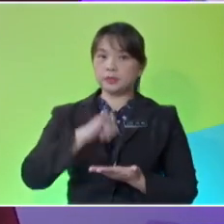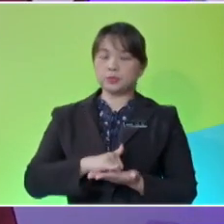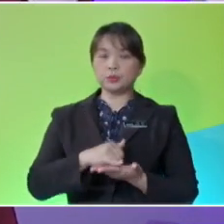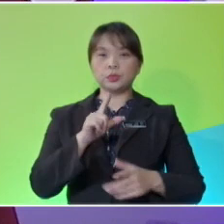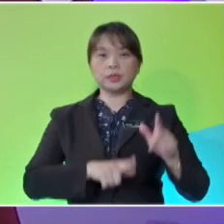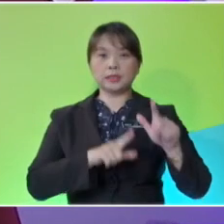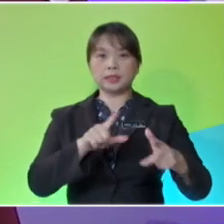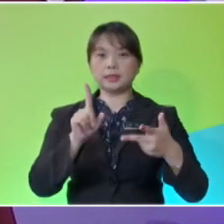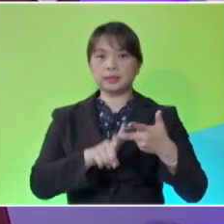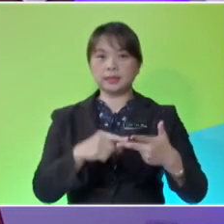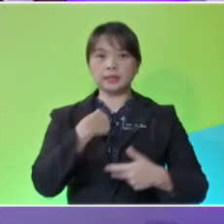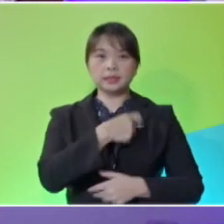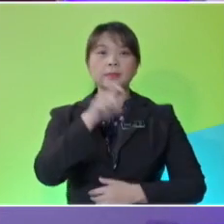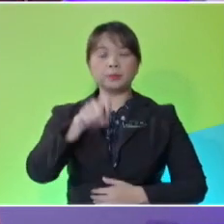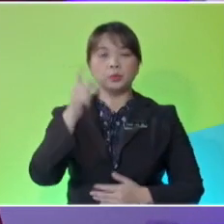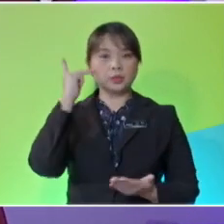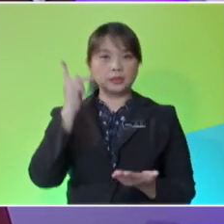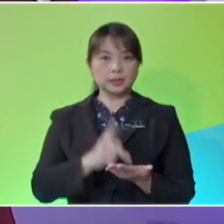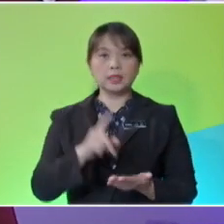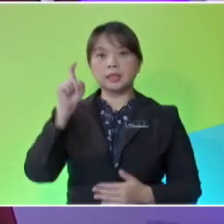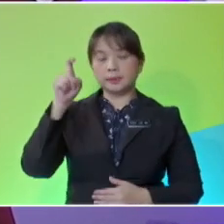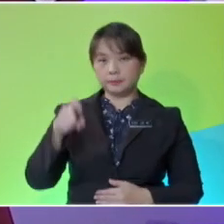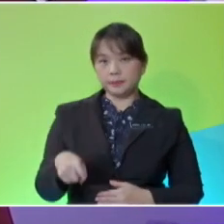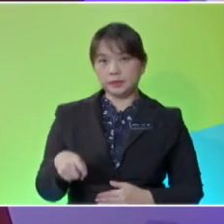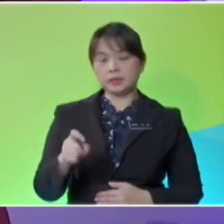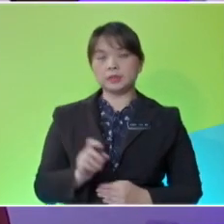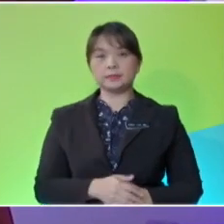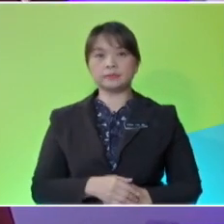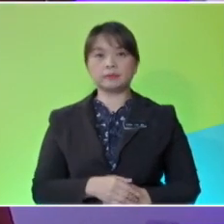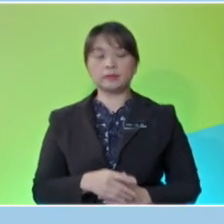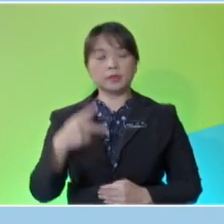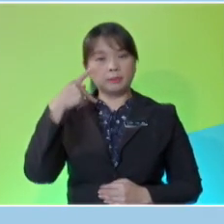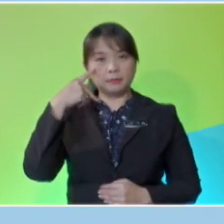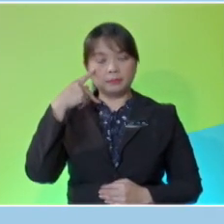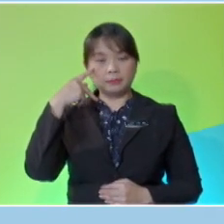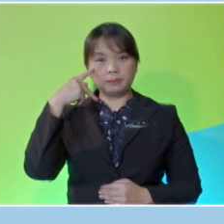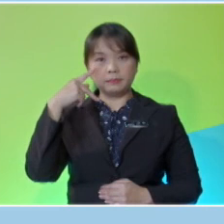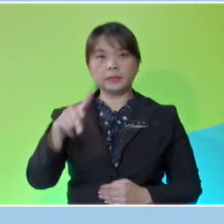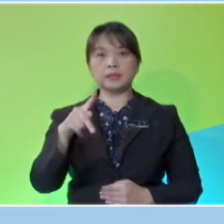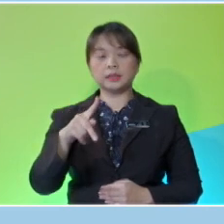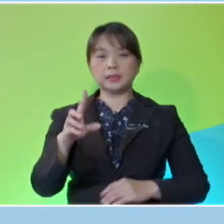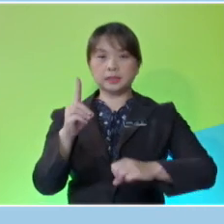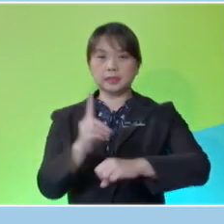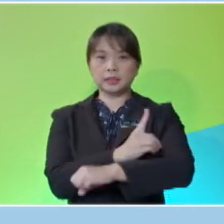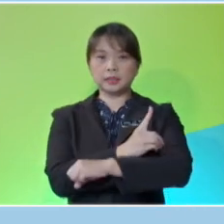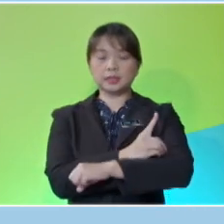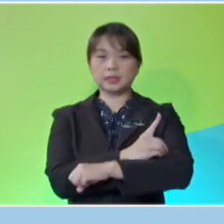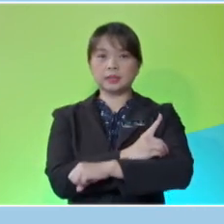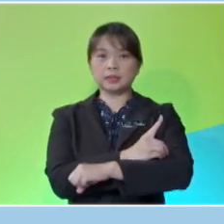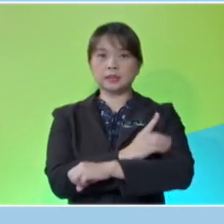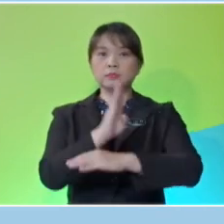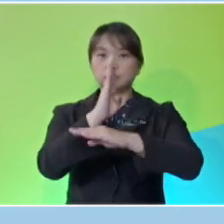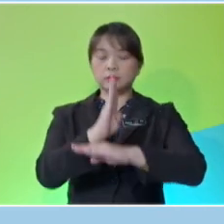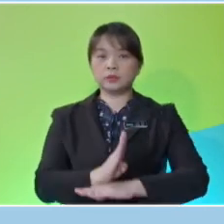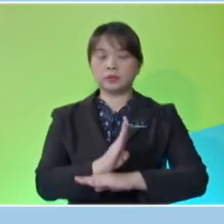ketiga kita perlu kenal pasti ciri-ciri panah darat budaya dalam peta topografi Oke tengok tadi ada kenapa